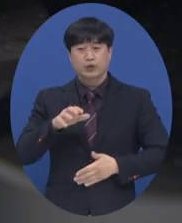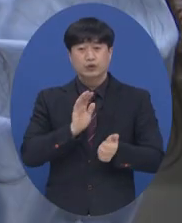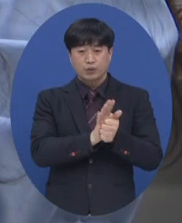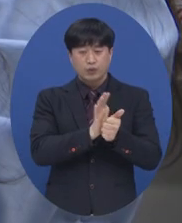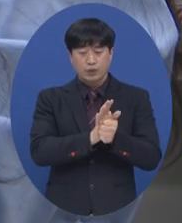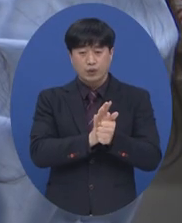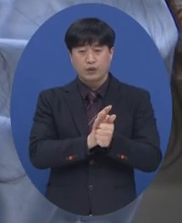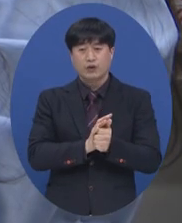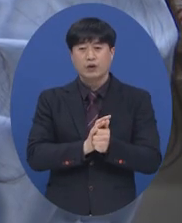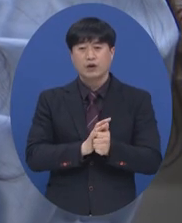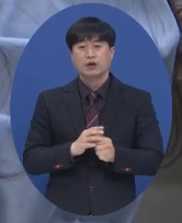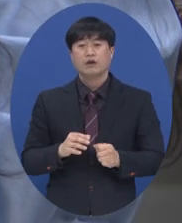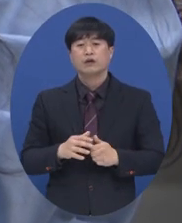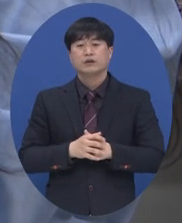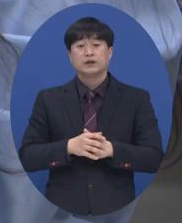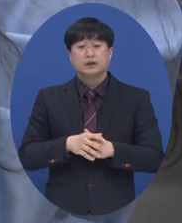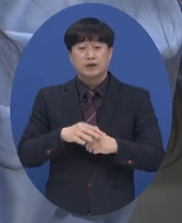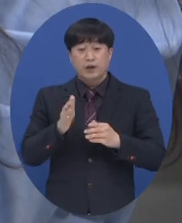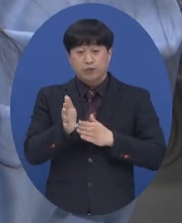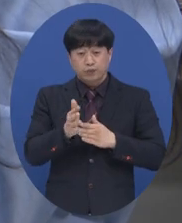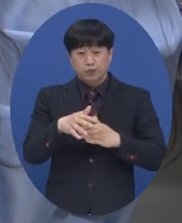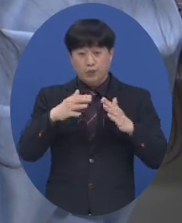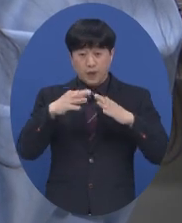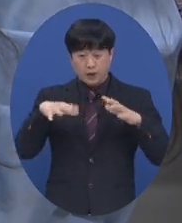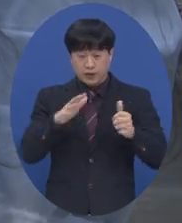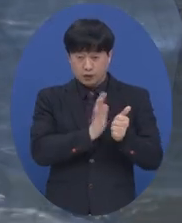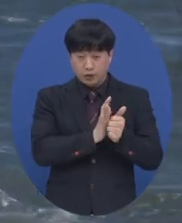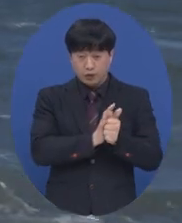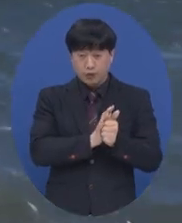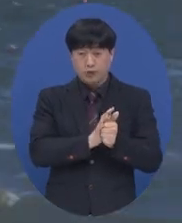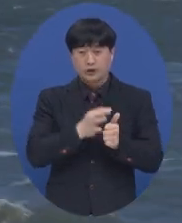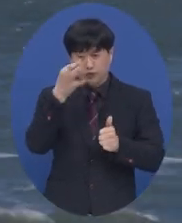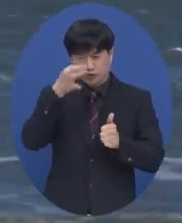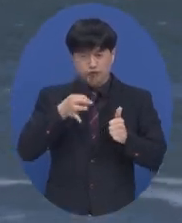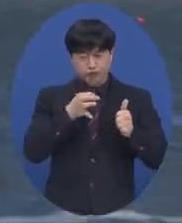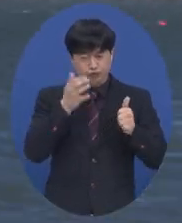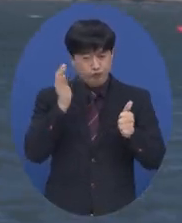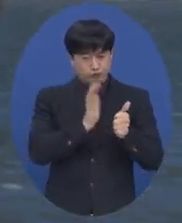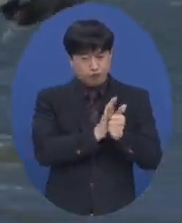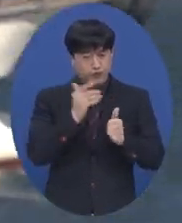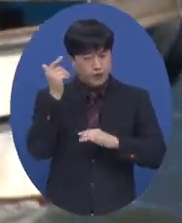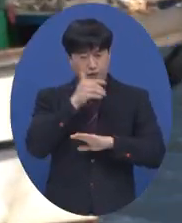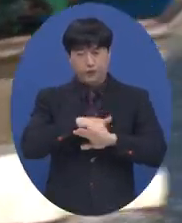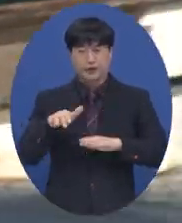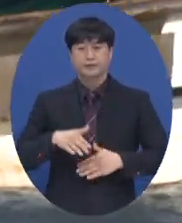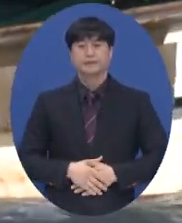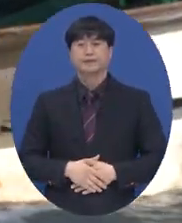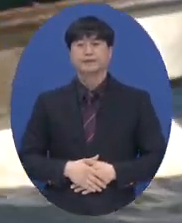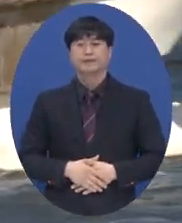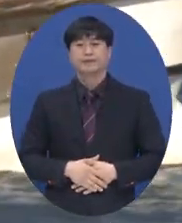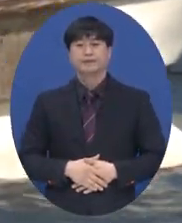지원과 양식 기술 보급 등을 확대할 예정입니다. 경기지TV 최지연입니다.